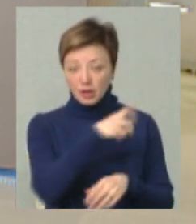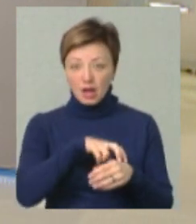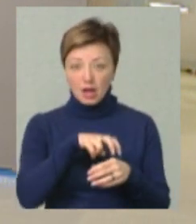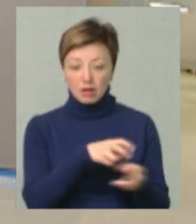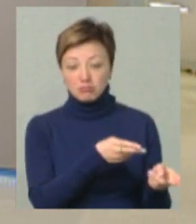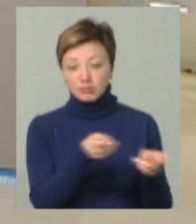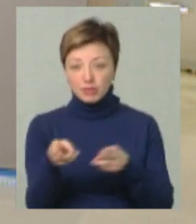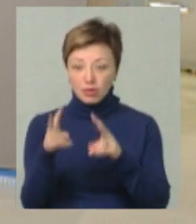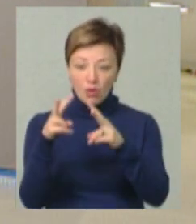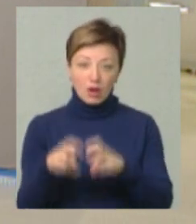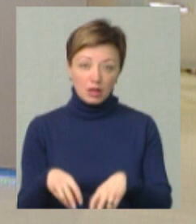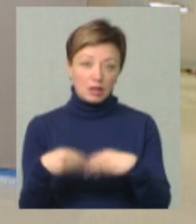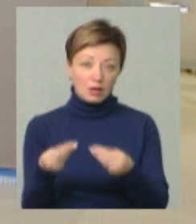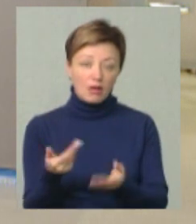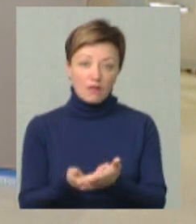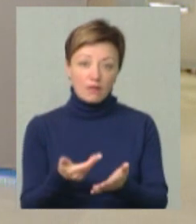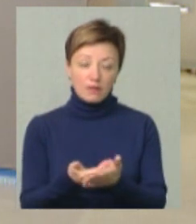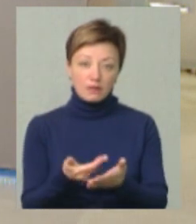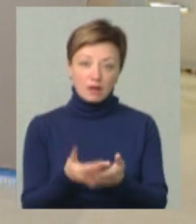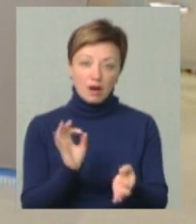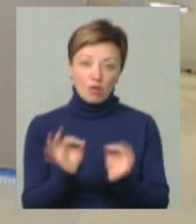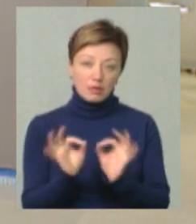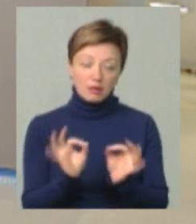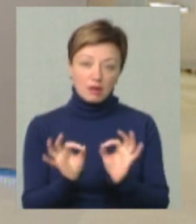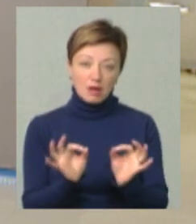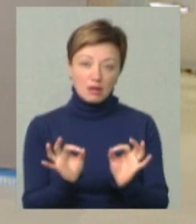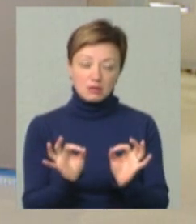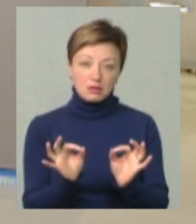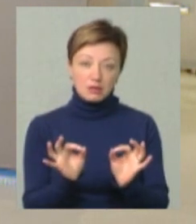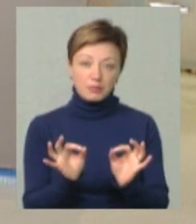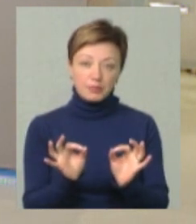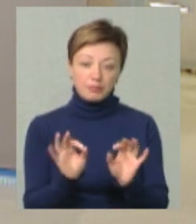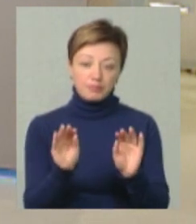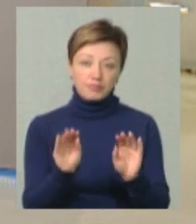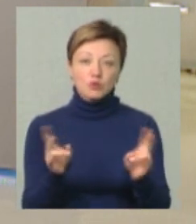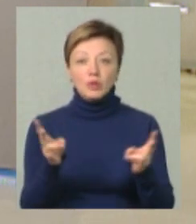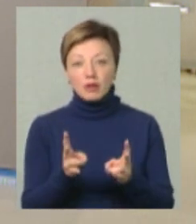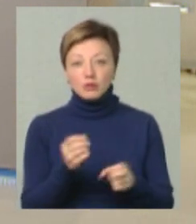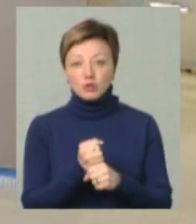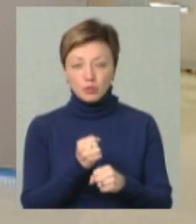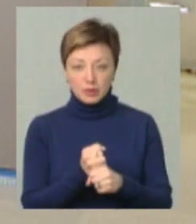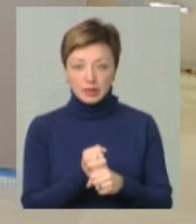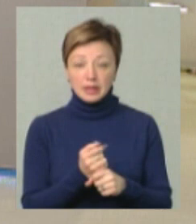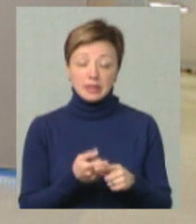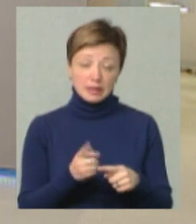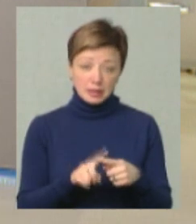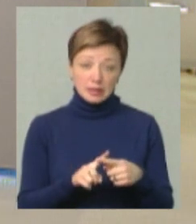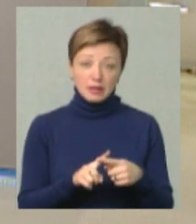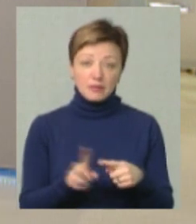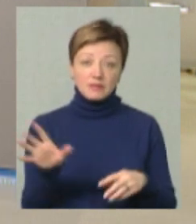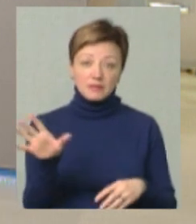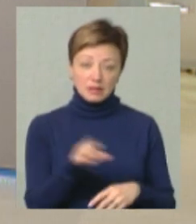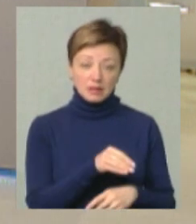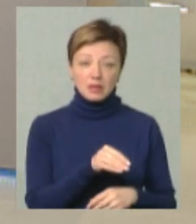лікарі оглядають, і вже надають всі, скажімо так, її потреби, що треба зробити. І це все